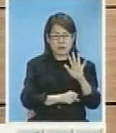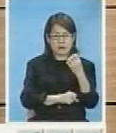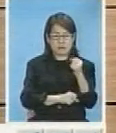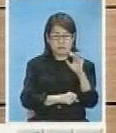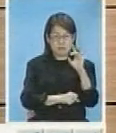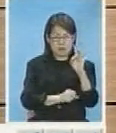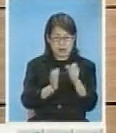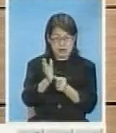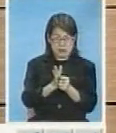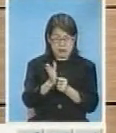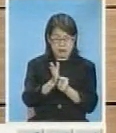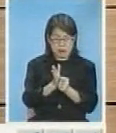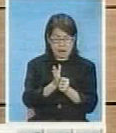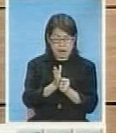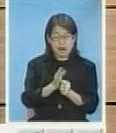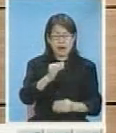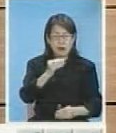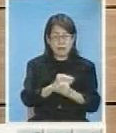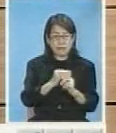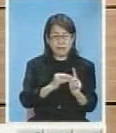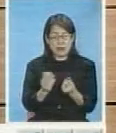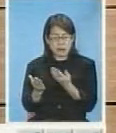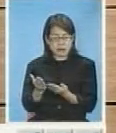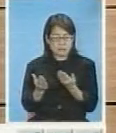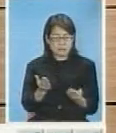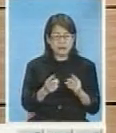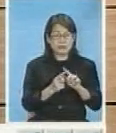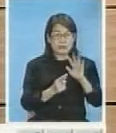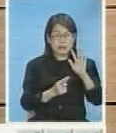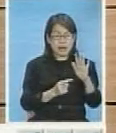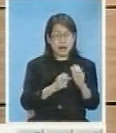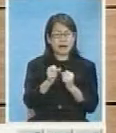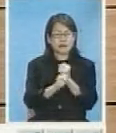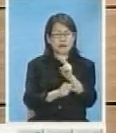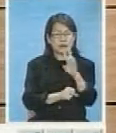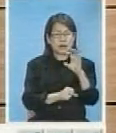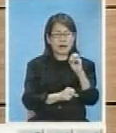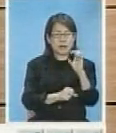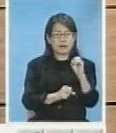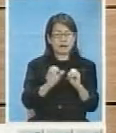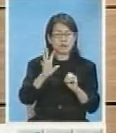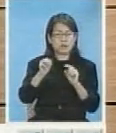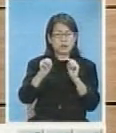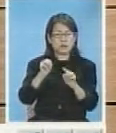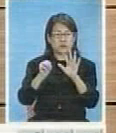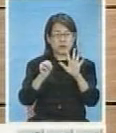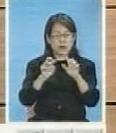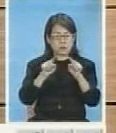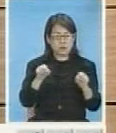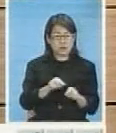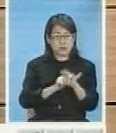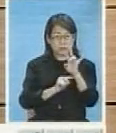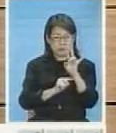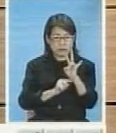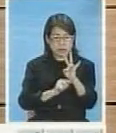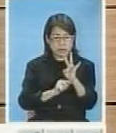ขเพิ่มเติมฉบับที่5ปี2550มาตรา5วงเล็บ7ที่ว่าต้องไม่เป็น